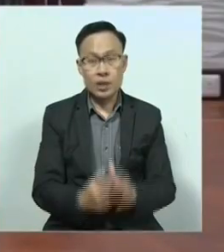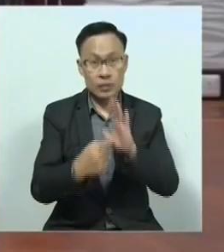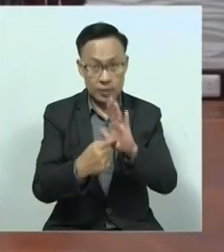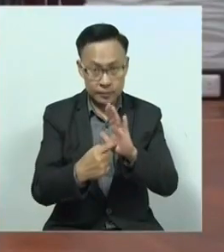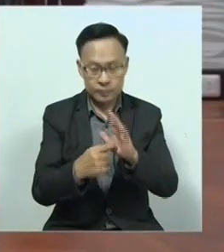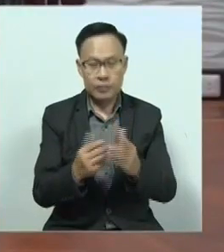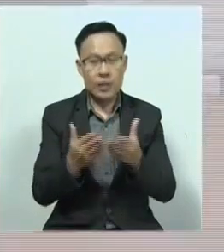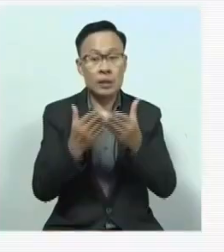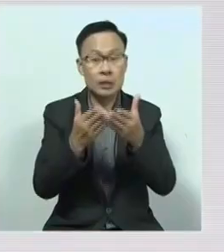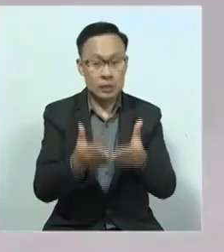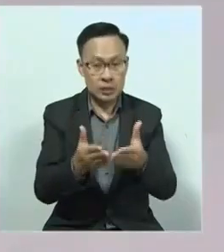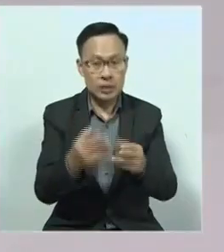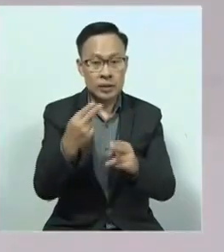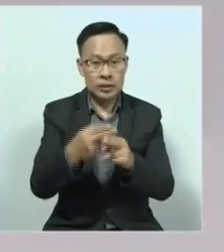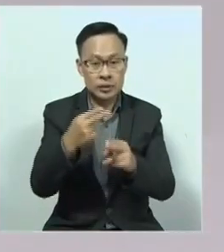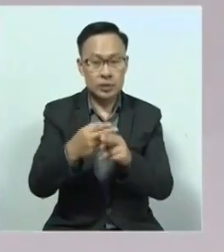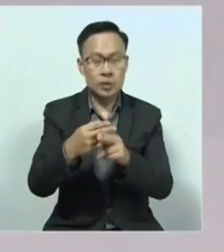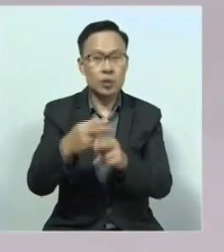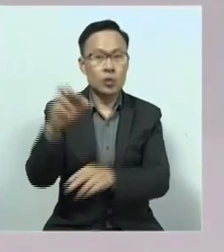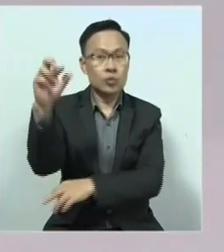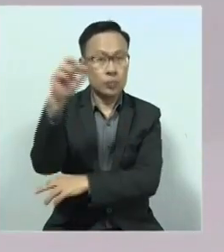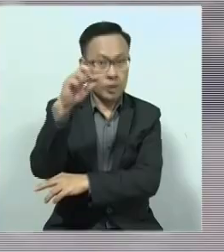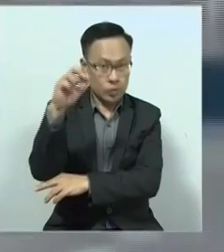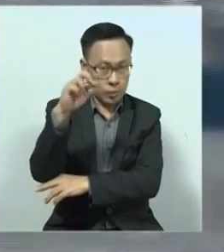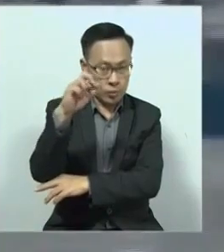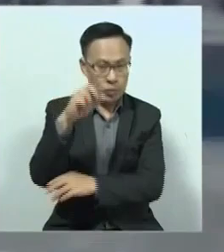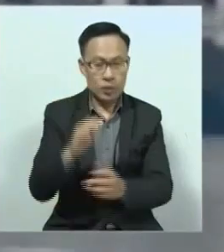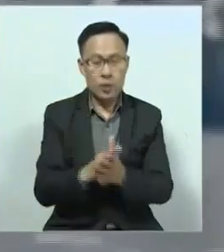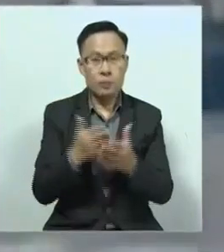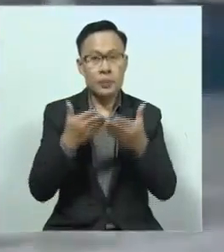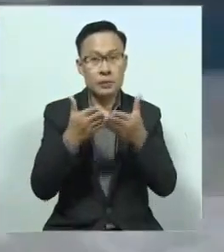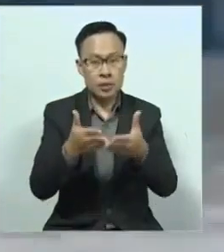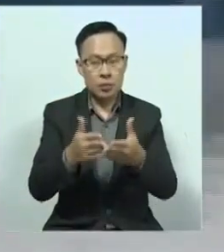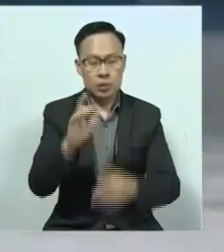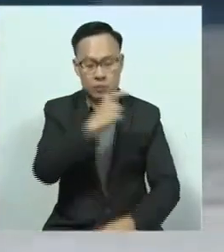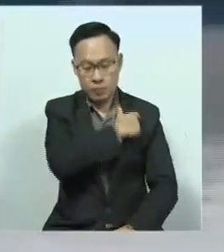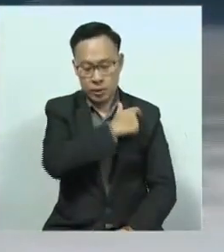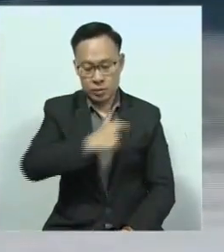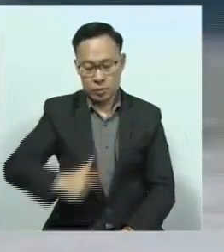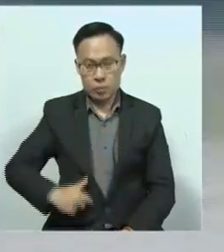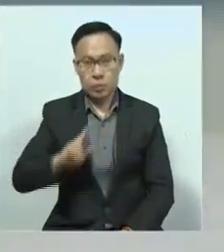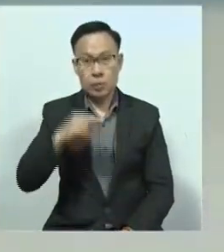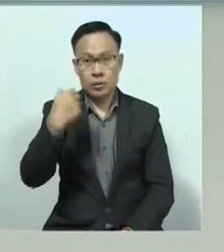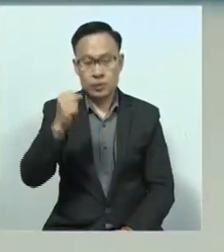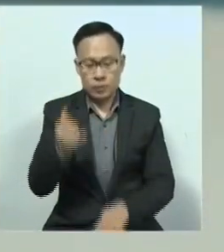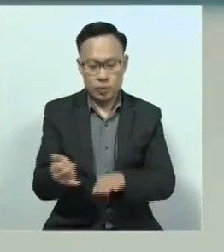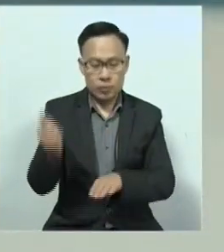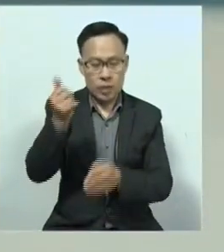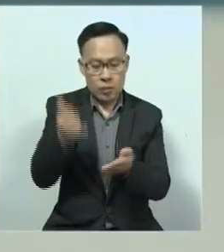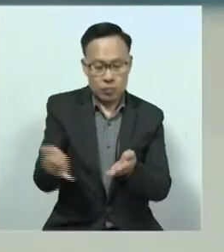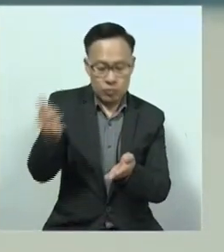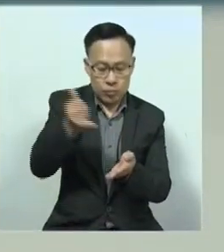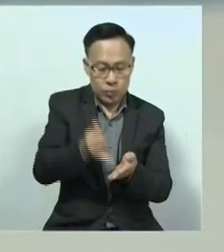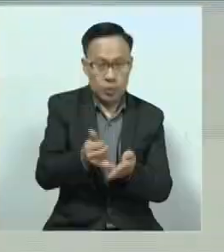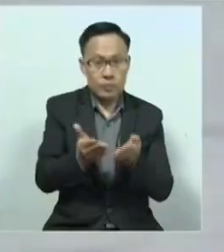แต่เรือพระนางสุวรรณหงส์เป็นเรือพระนางทรงเรือพระนางอันธรา